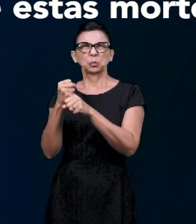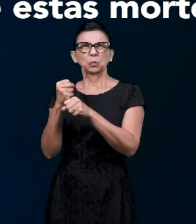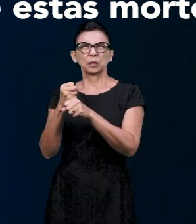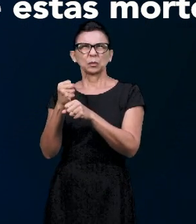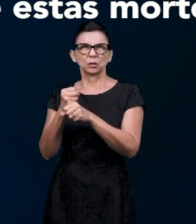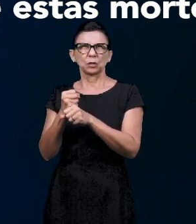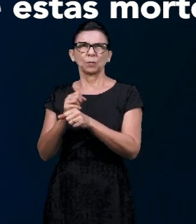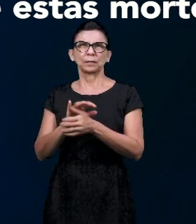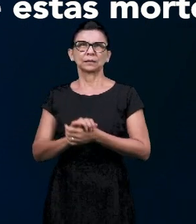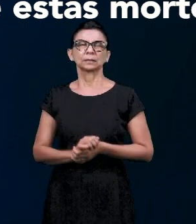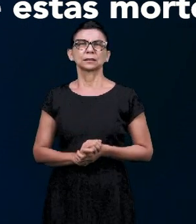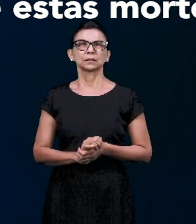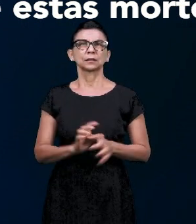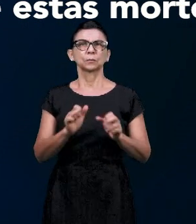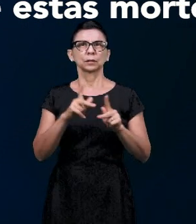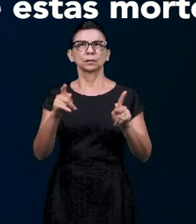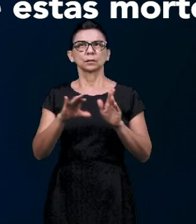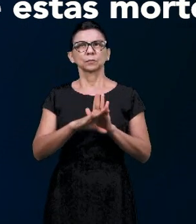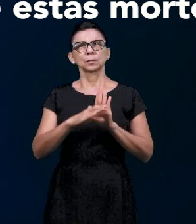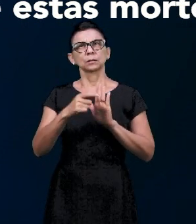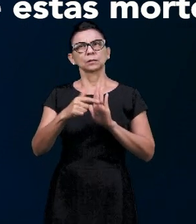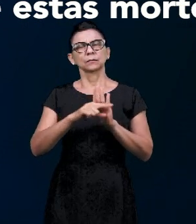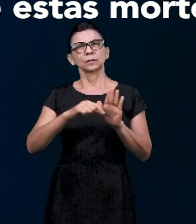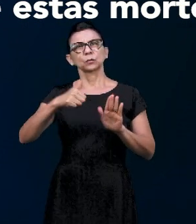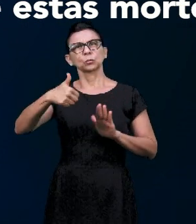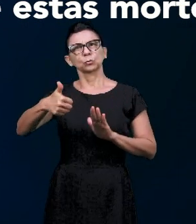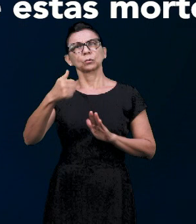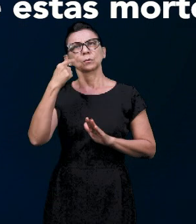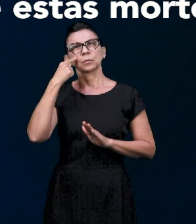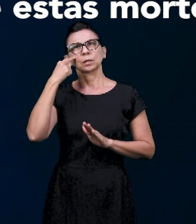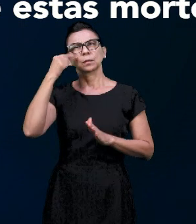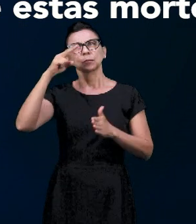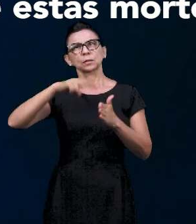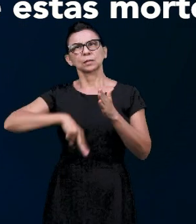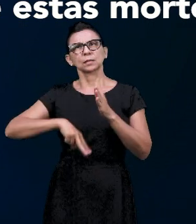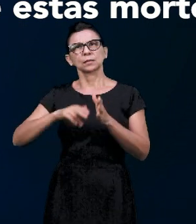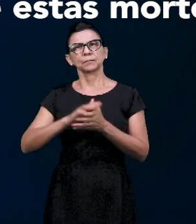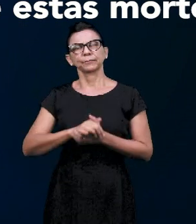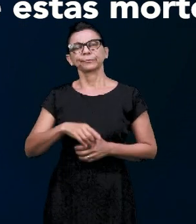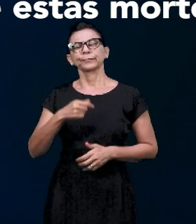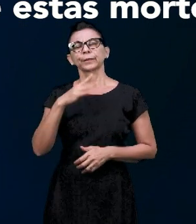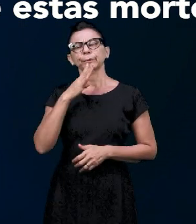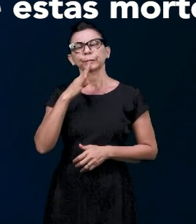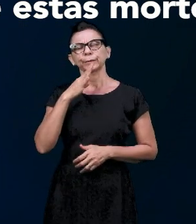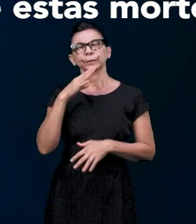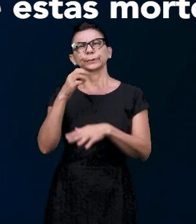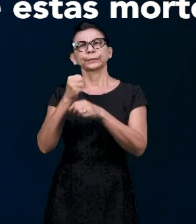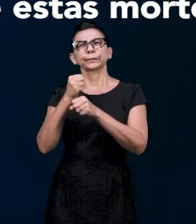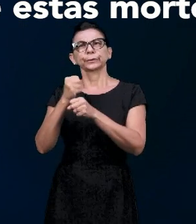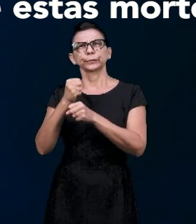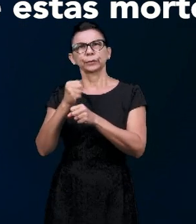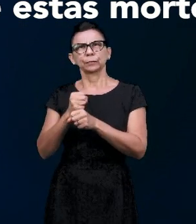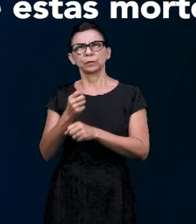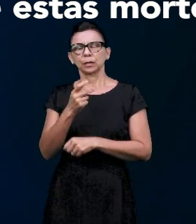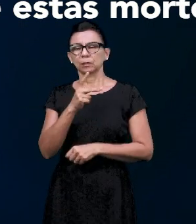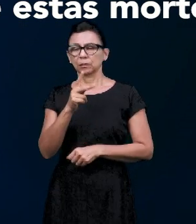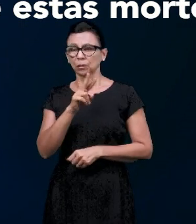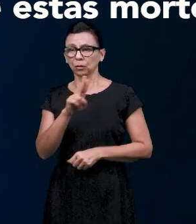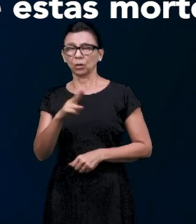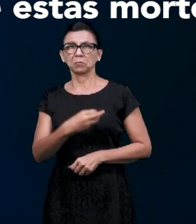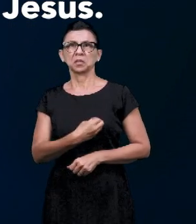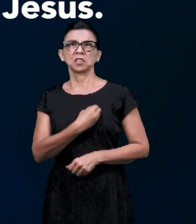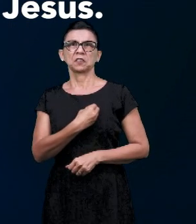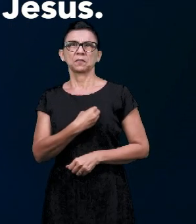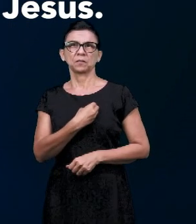lire « Je connais tes œuvres, qui tu as le nom que vis, mais tu es mort. » Et encore dans le verset 2, nous pouvons